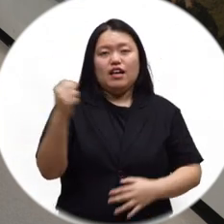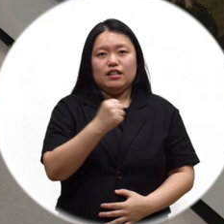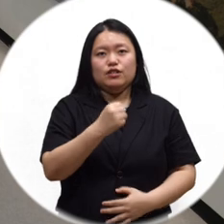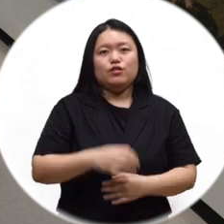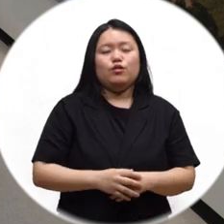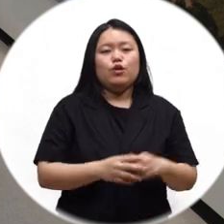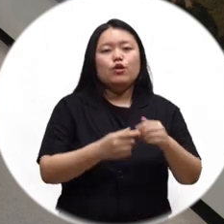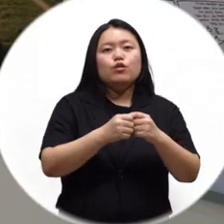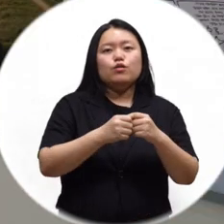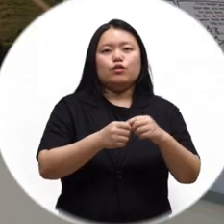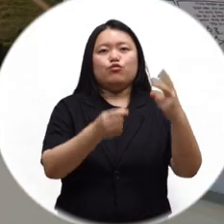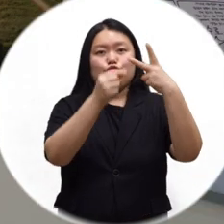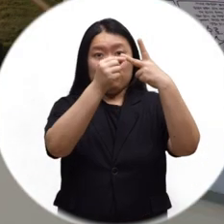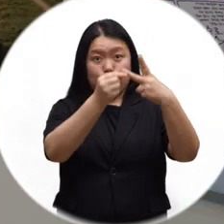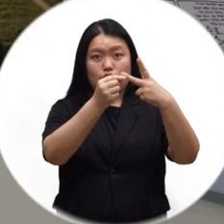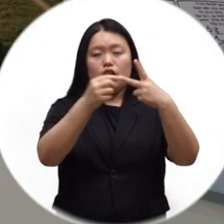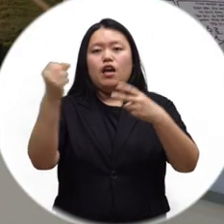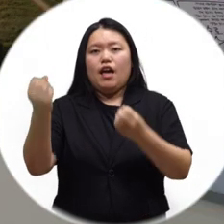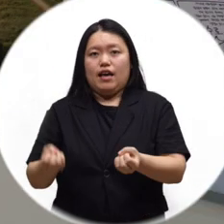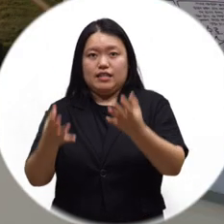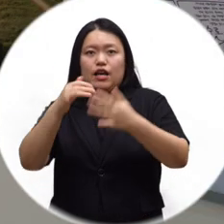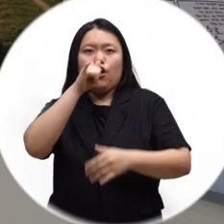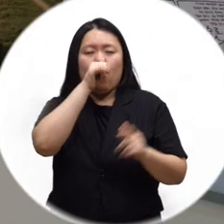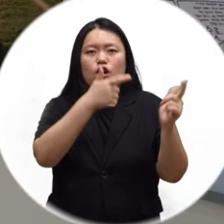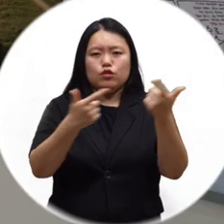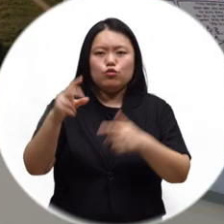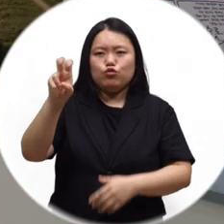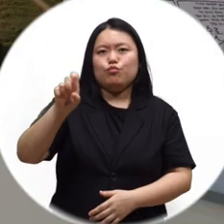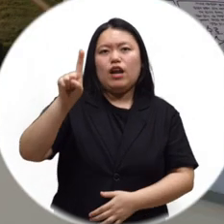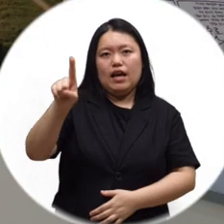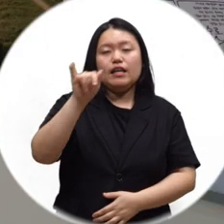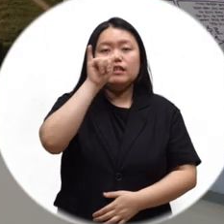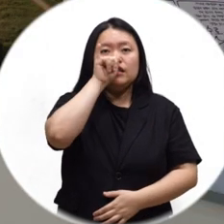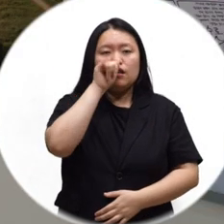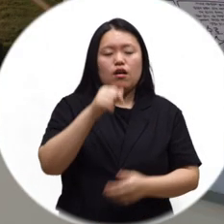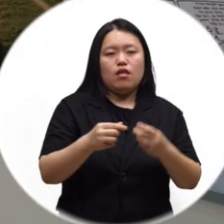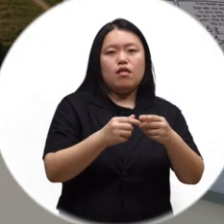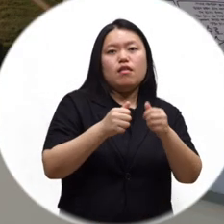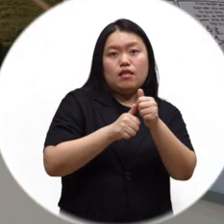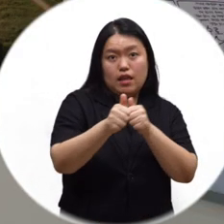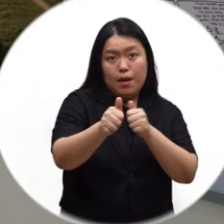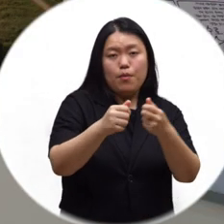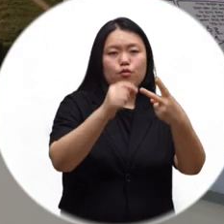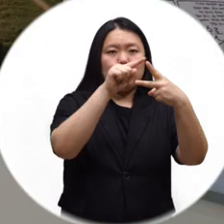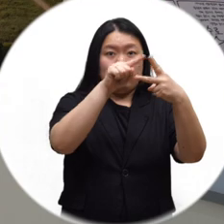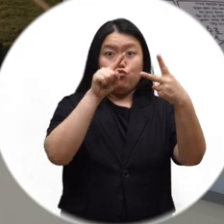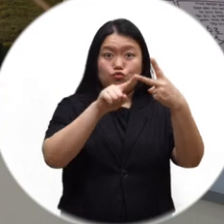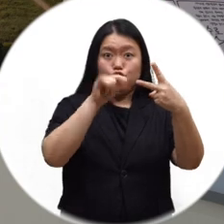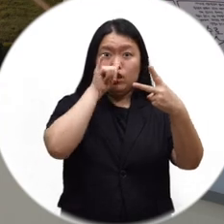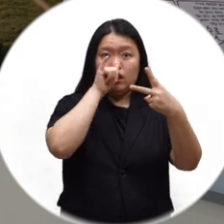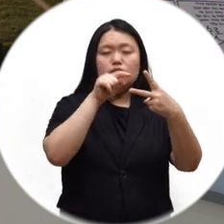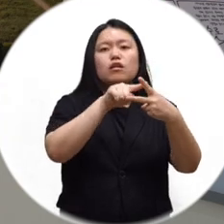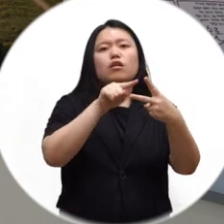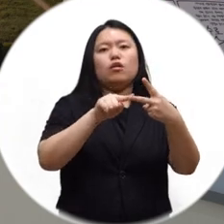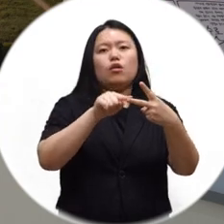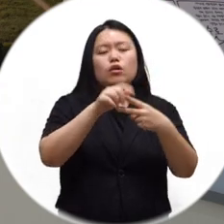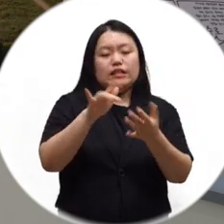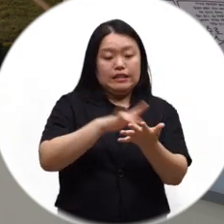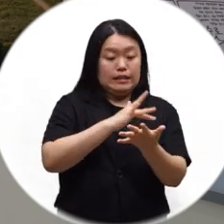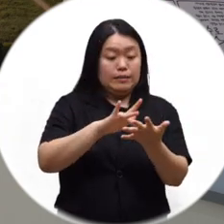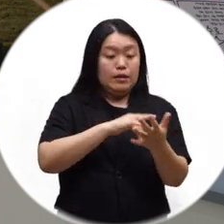진행될 예정입니다 대표 프로그램인 개골 원정대는 스마트폰을 이용한 보물찾기 도입으로 미션